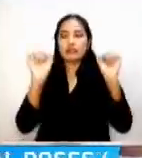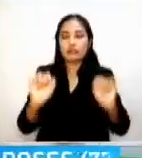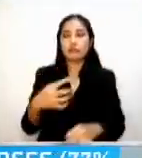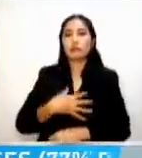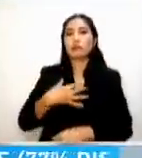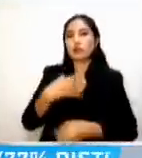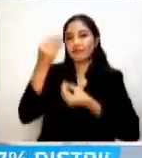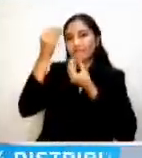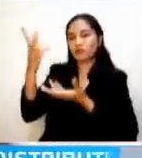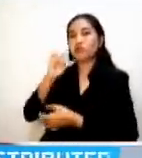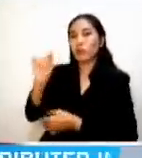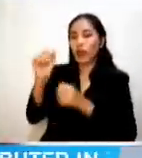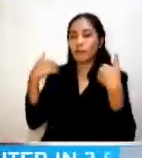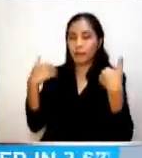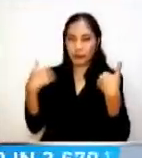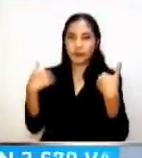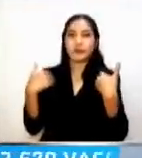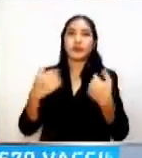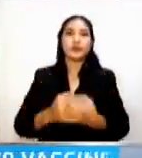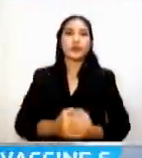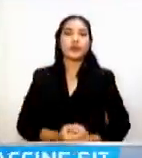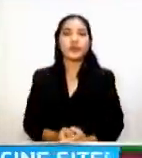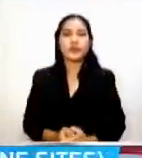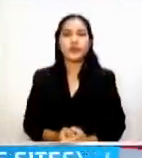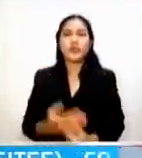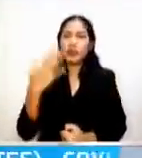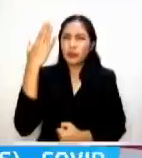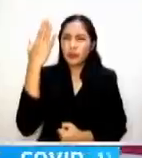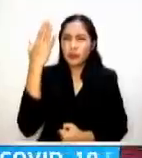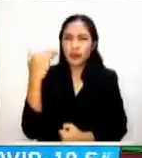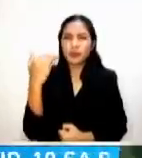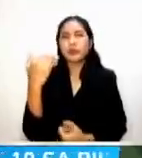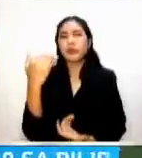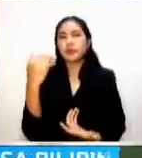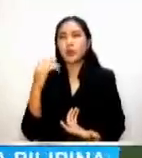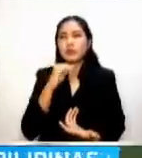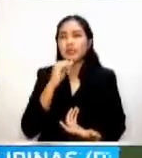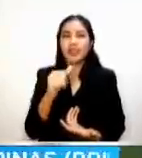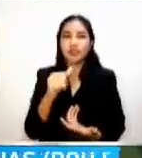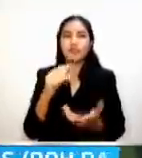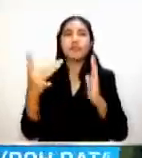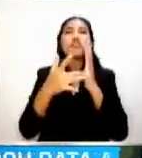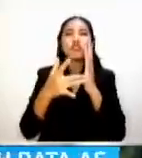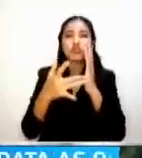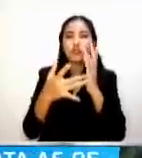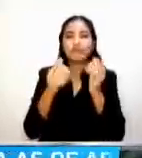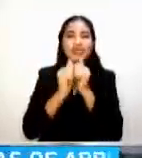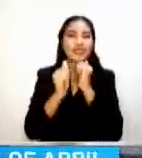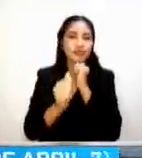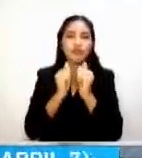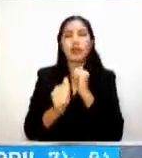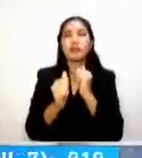gayon ay mabigyan ng aksyon. Bakit nga ba daw hindi na gawin na parang automated na lamang ano, yung pagbibigay kaysa pumupunta pa yung mga tao